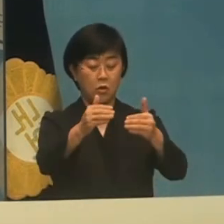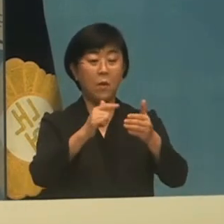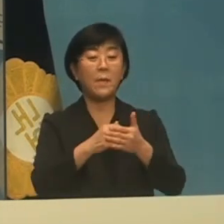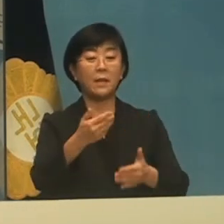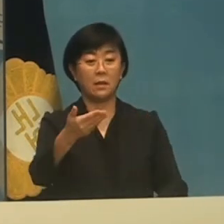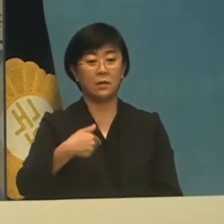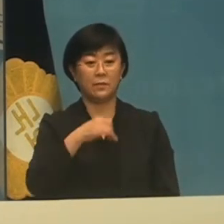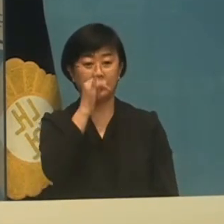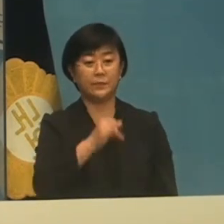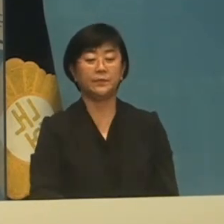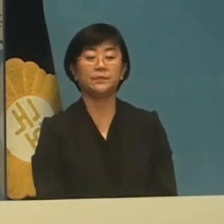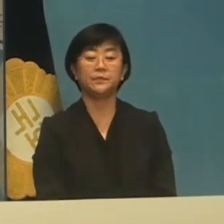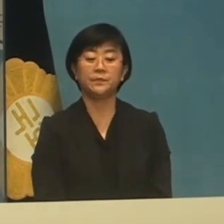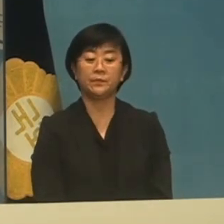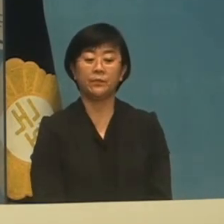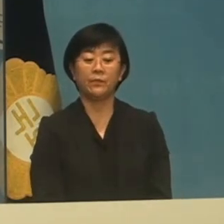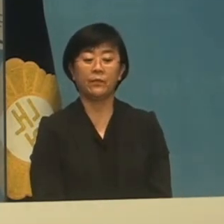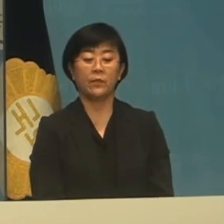되었습니다.